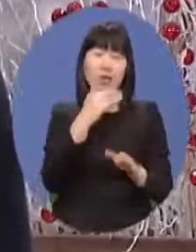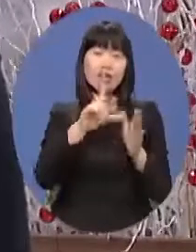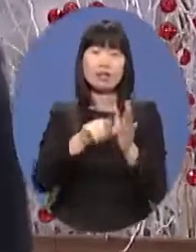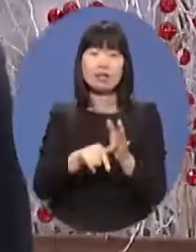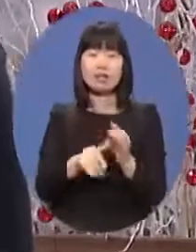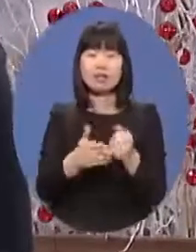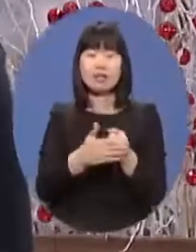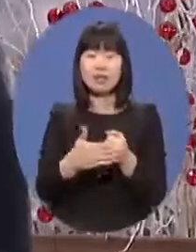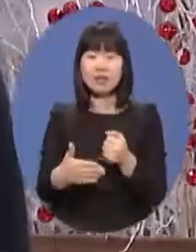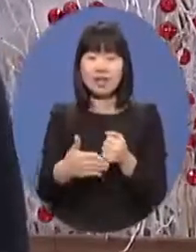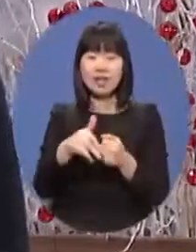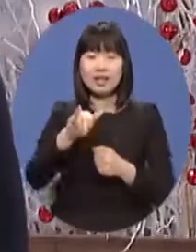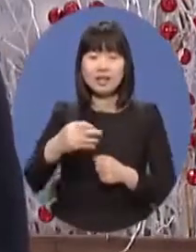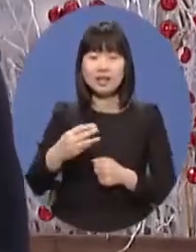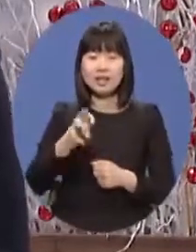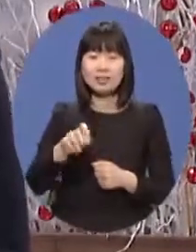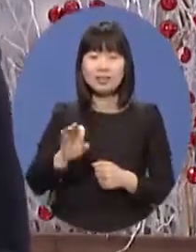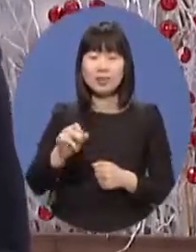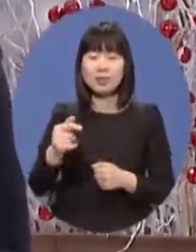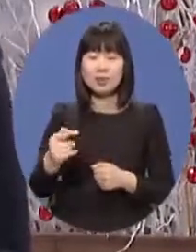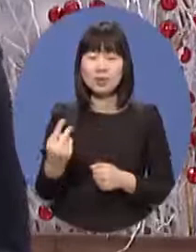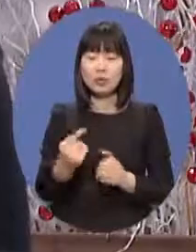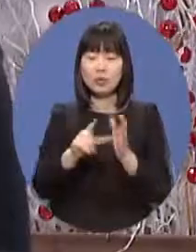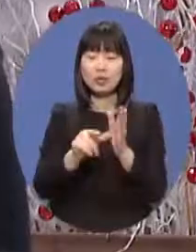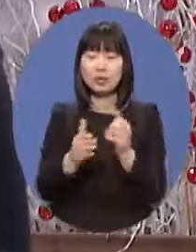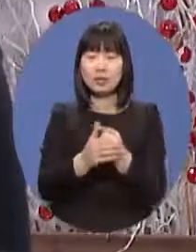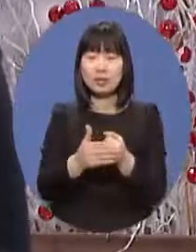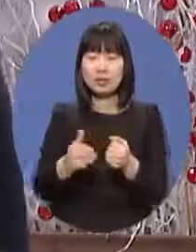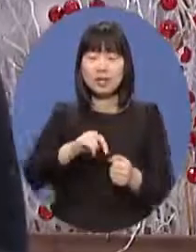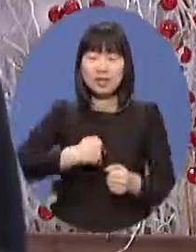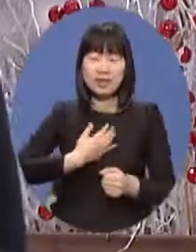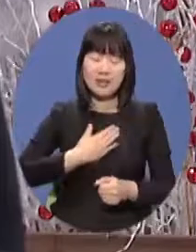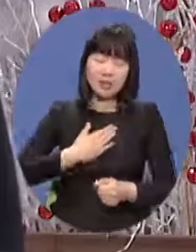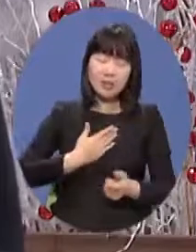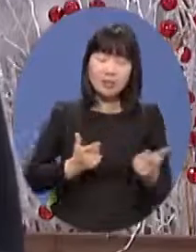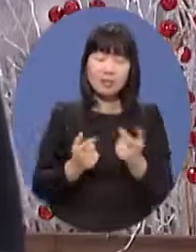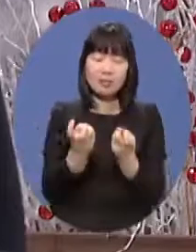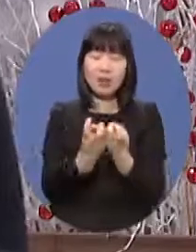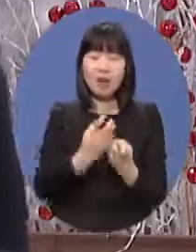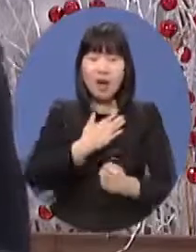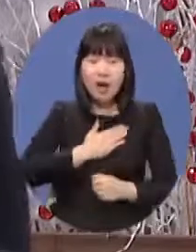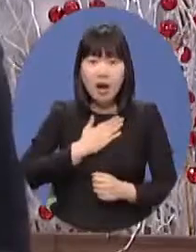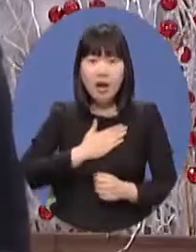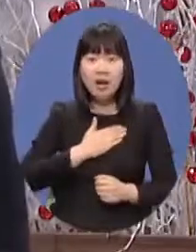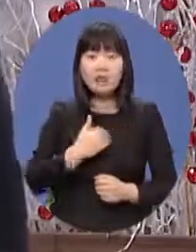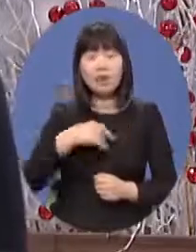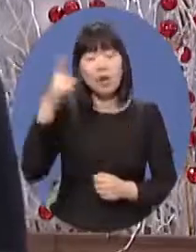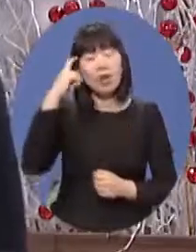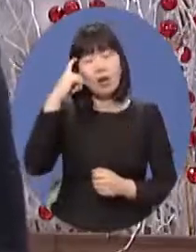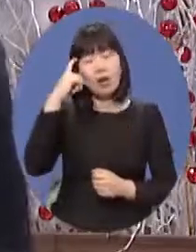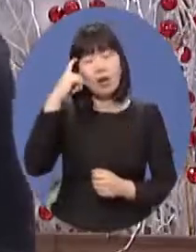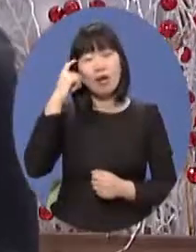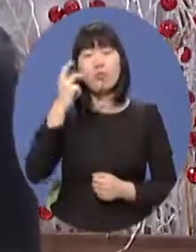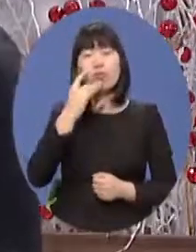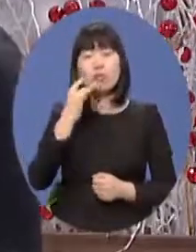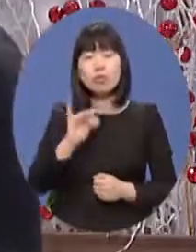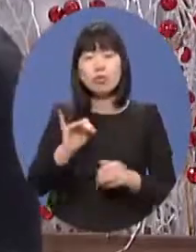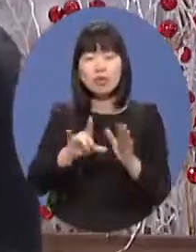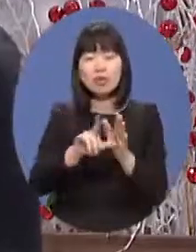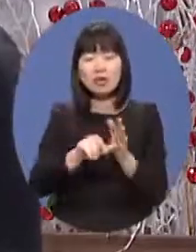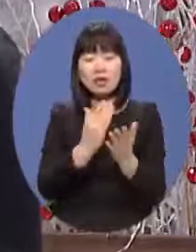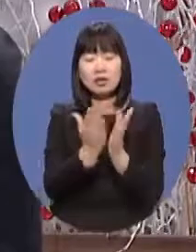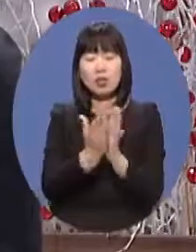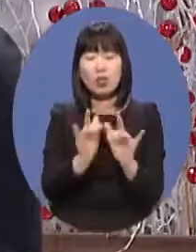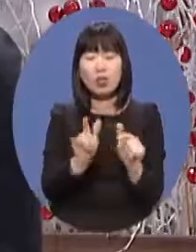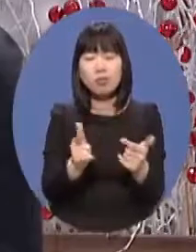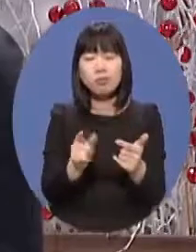때문에요. 질풍노도. 네, 질풍노도죠, 그래서 이때 감정을 자기가 잘 조절하는 방법을 알면 아, 내가 왜 이러지? 물론 이때는 여러